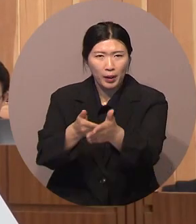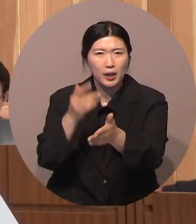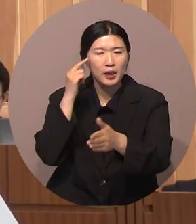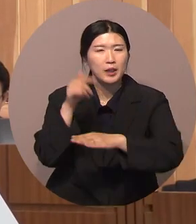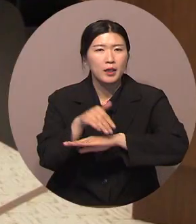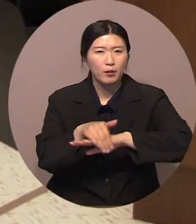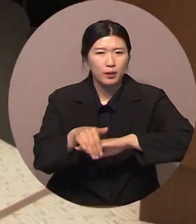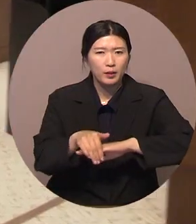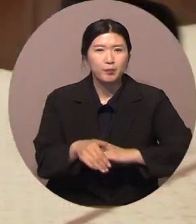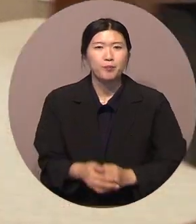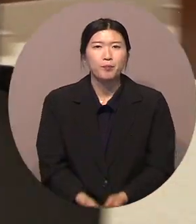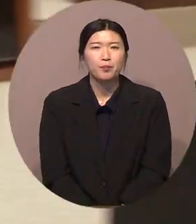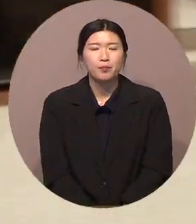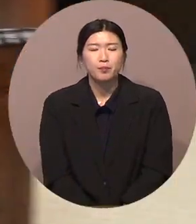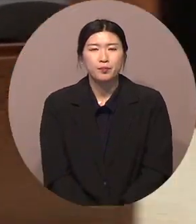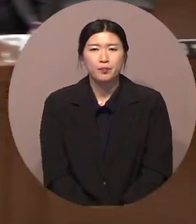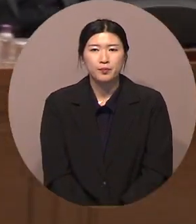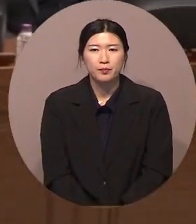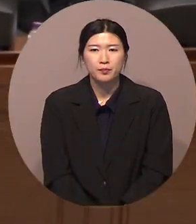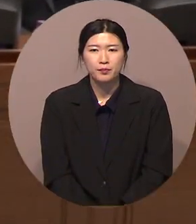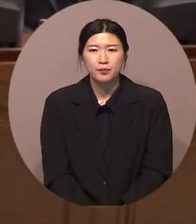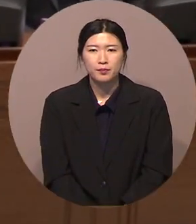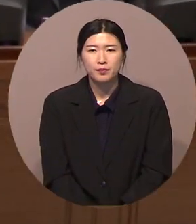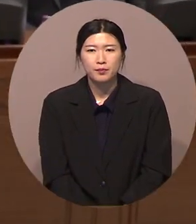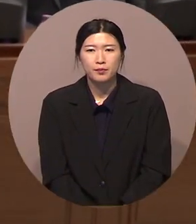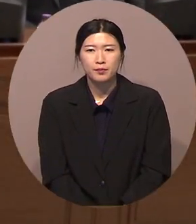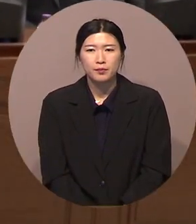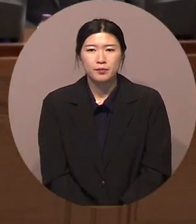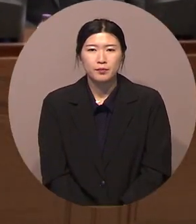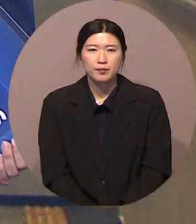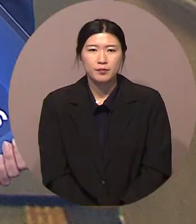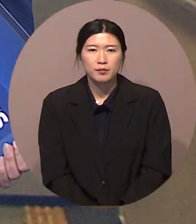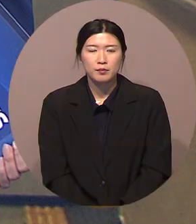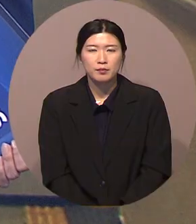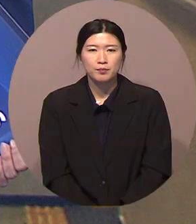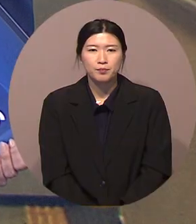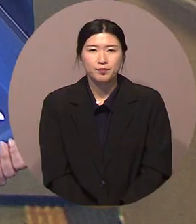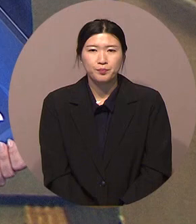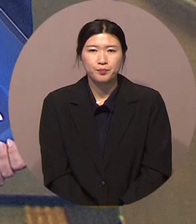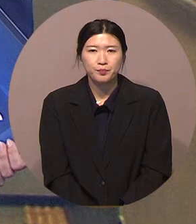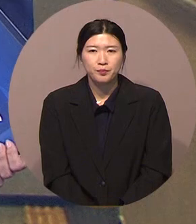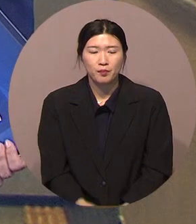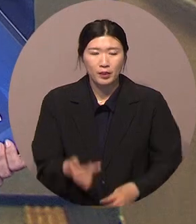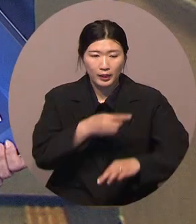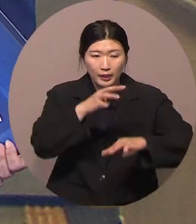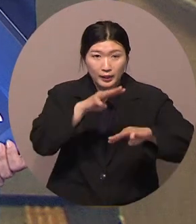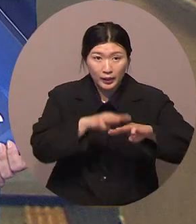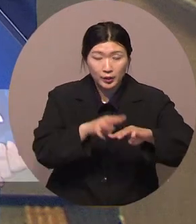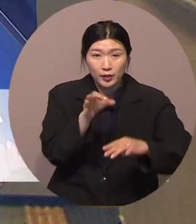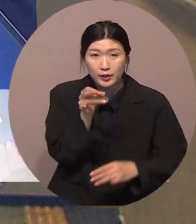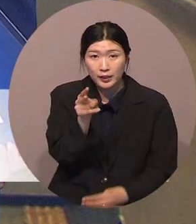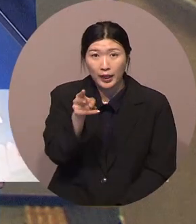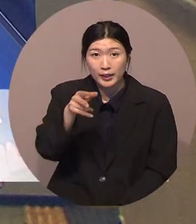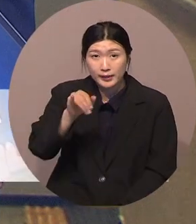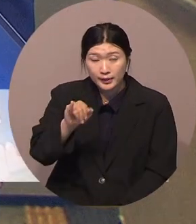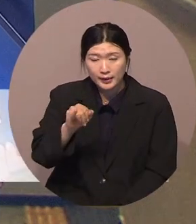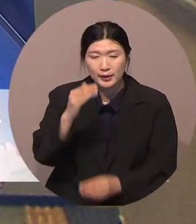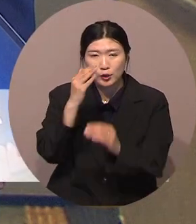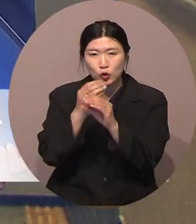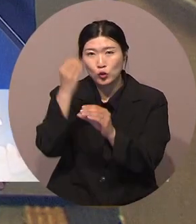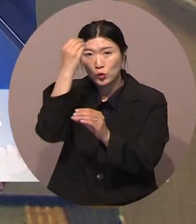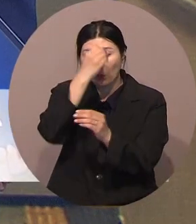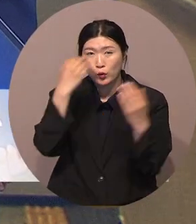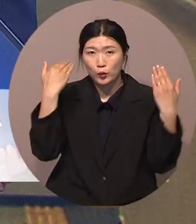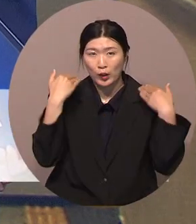계획입니다 MBC 뉴스 박선진 있니다 대전 예지 중고등학교를 운영하는